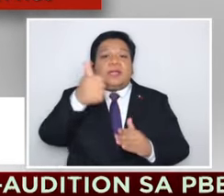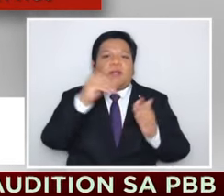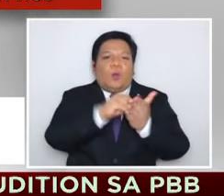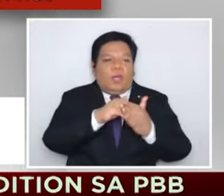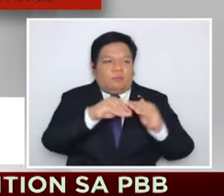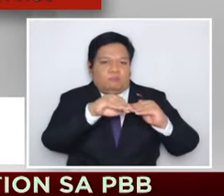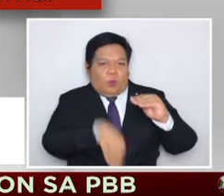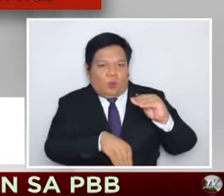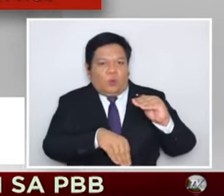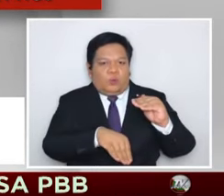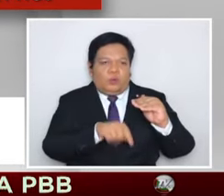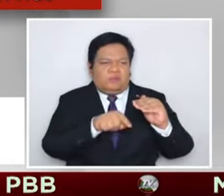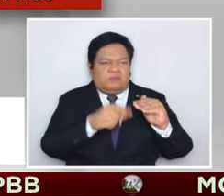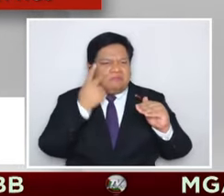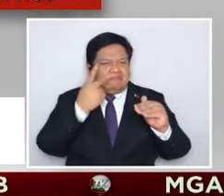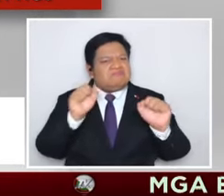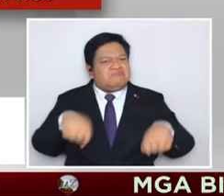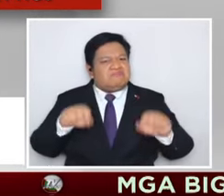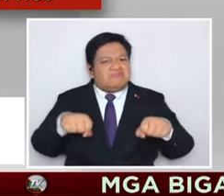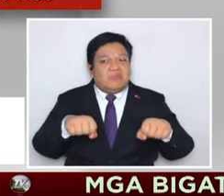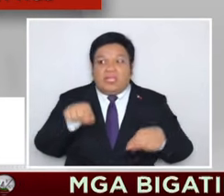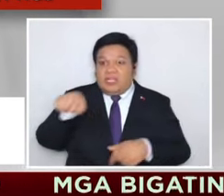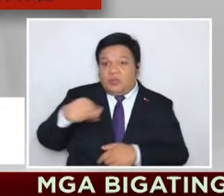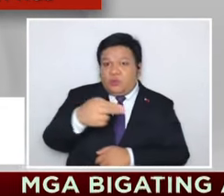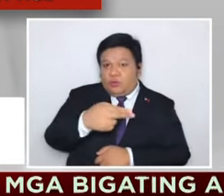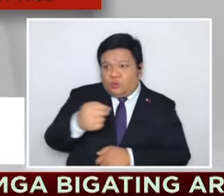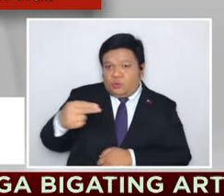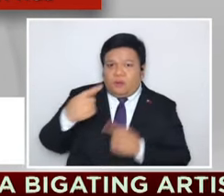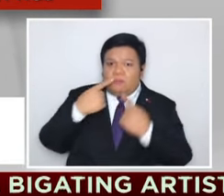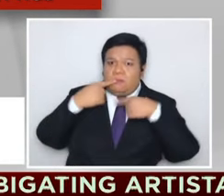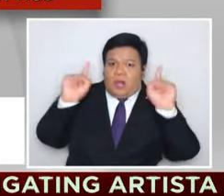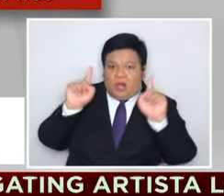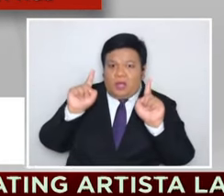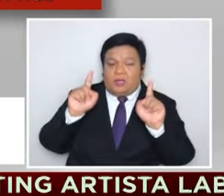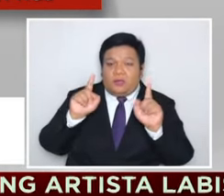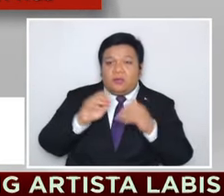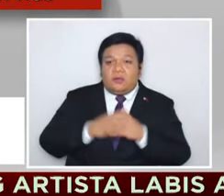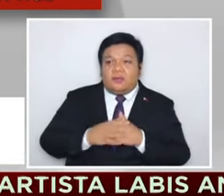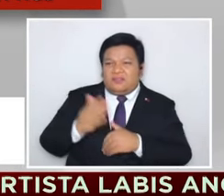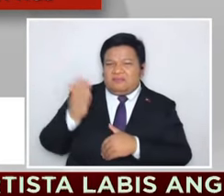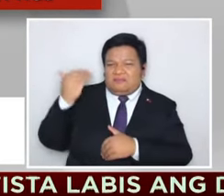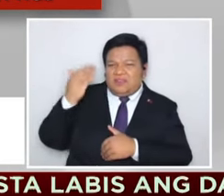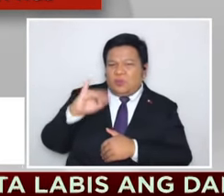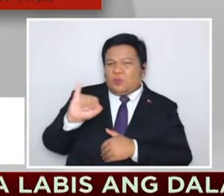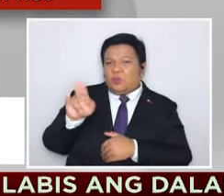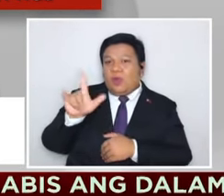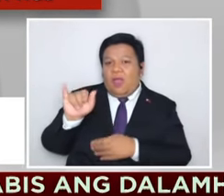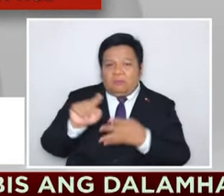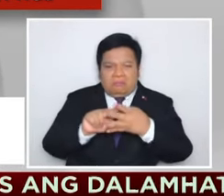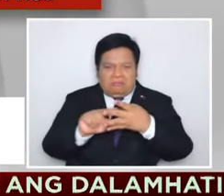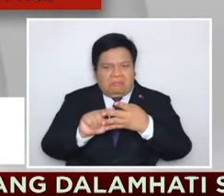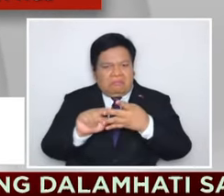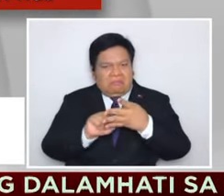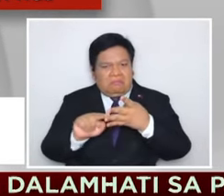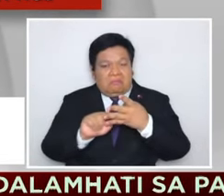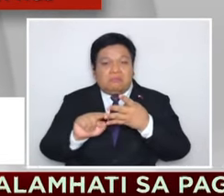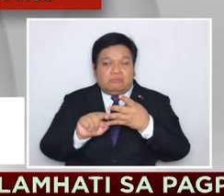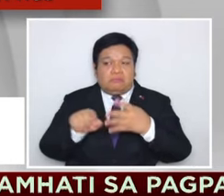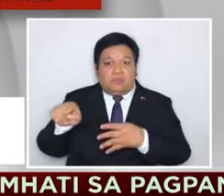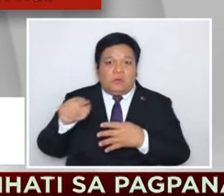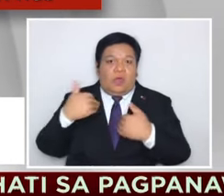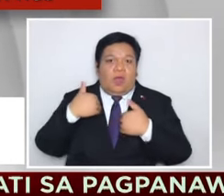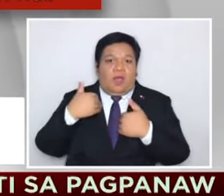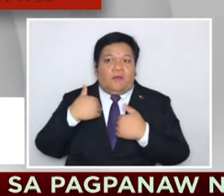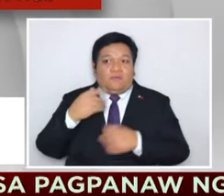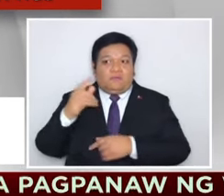possible. Nakita natin sa Indonesia, nung mid-July, they reported more than 50,000 cases on average,